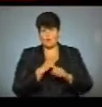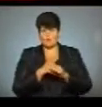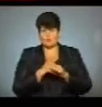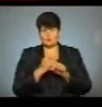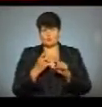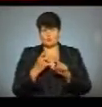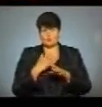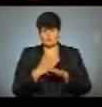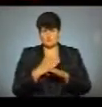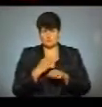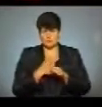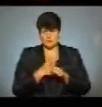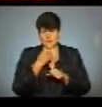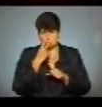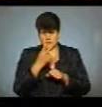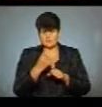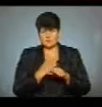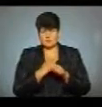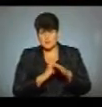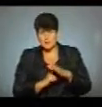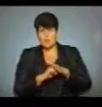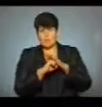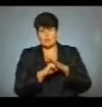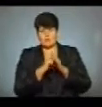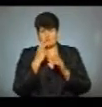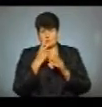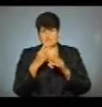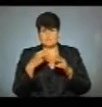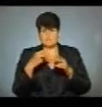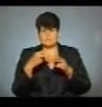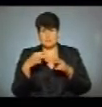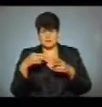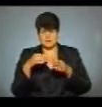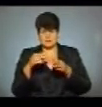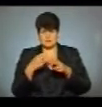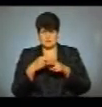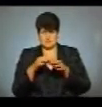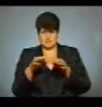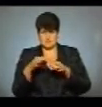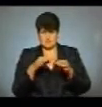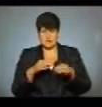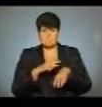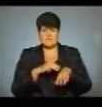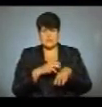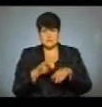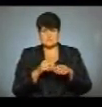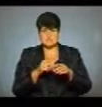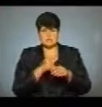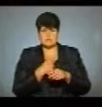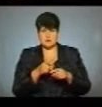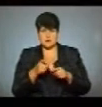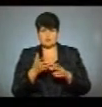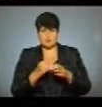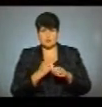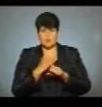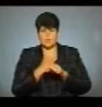частину почати робити. Бачите, ми зробили підпору, бо електричні дроти йдуть. На міліцію, на лікарню зробили тому робити